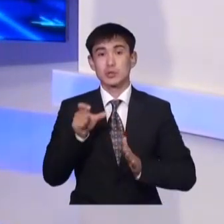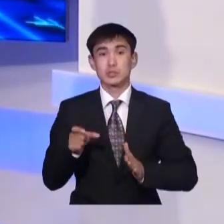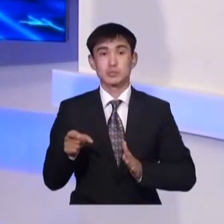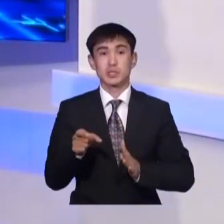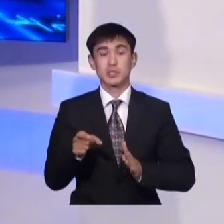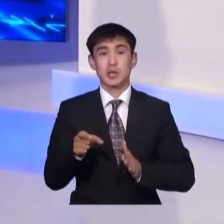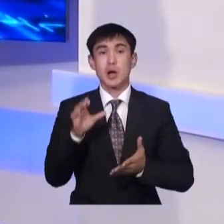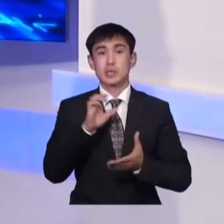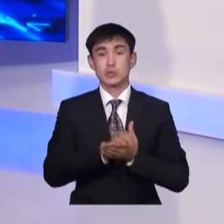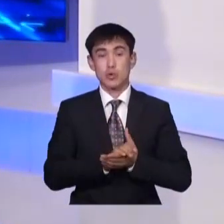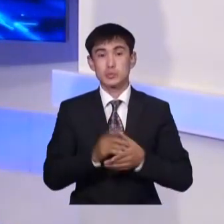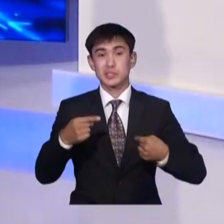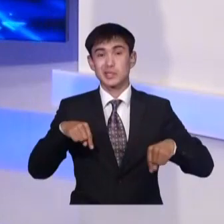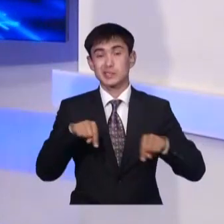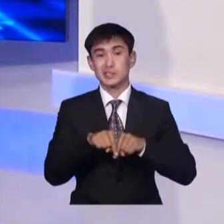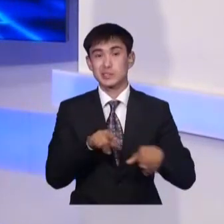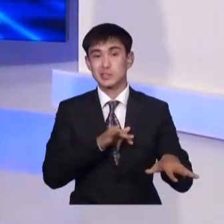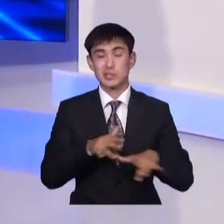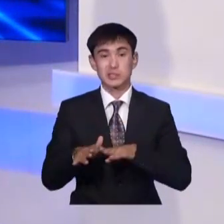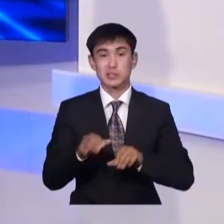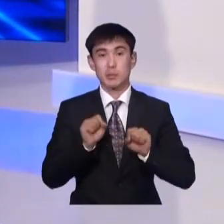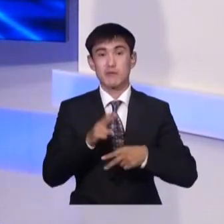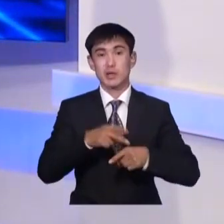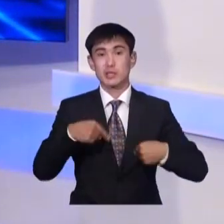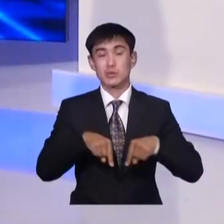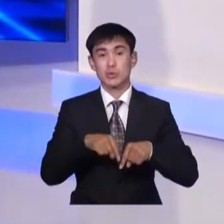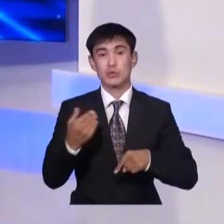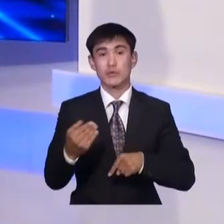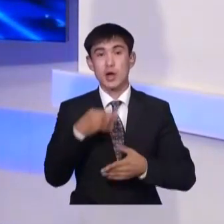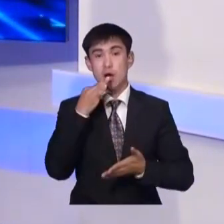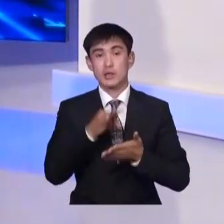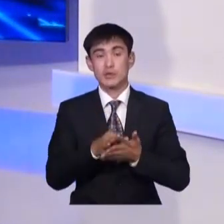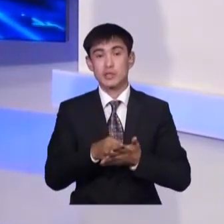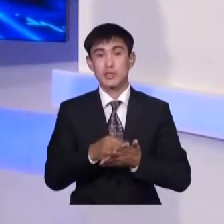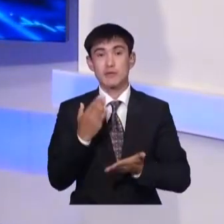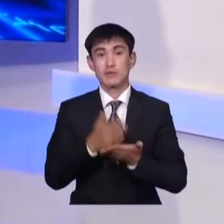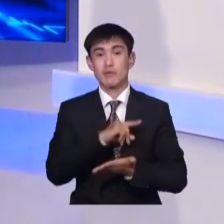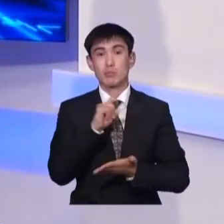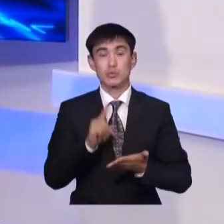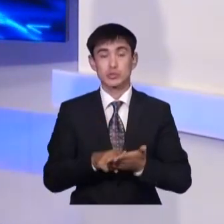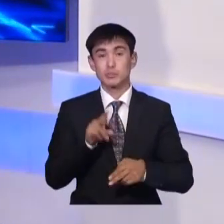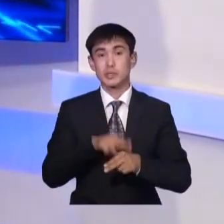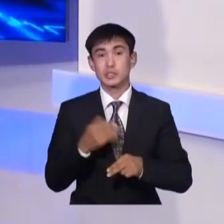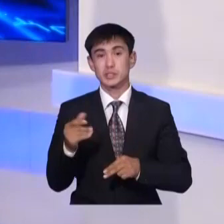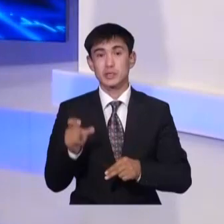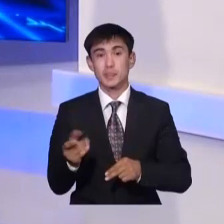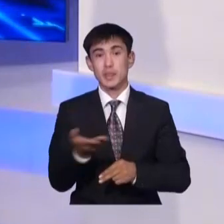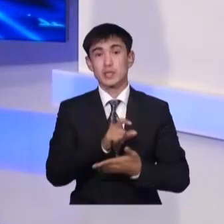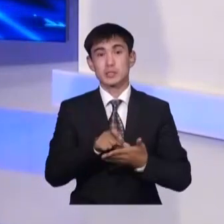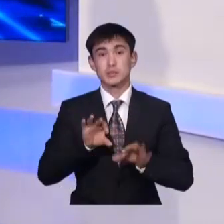регион народные избранники ознакомились с организацией деятельности правоохранительных органов, ответили на имеющиеся вопросы